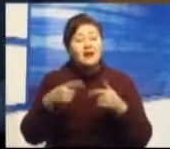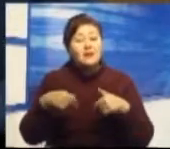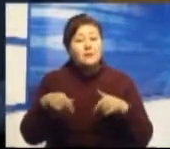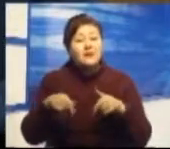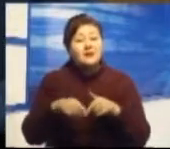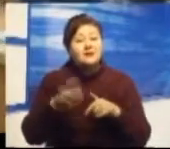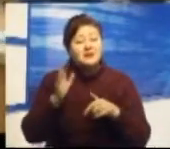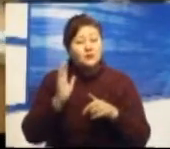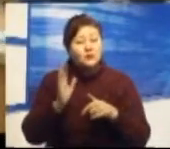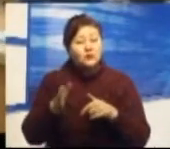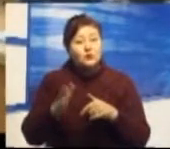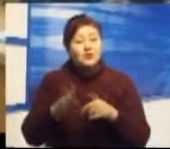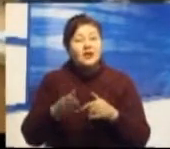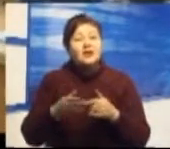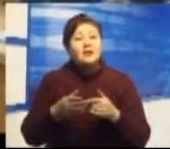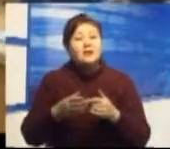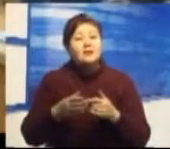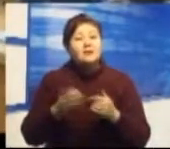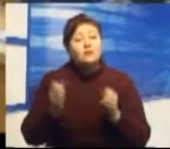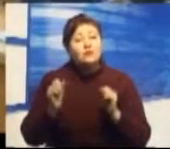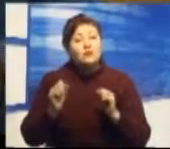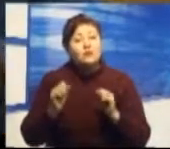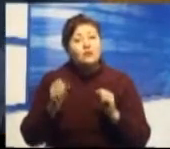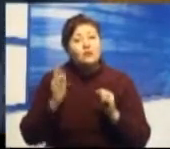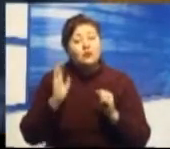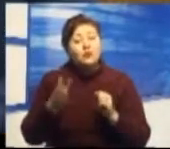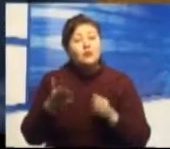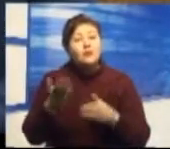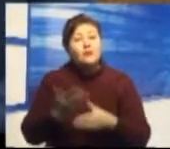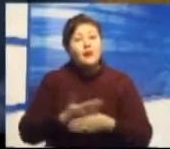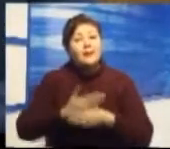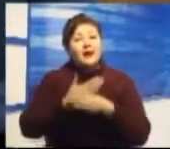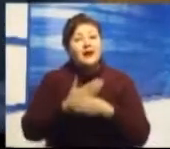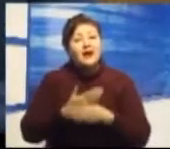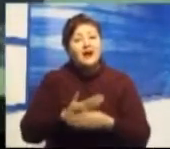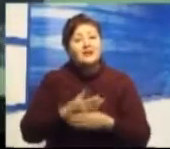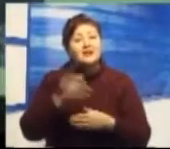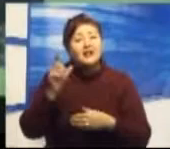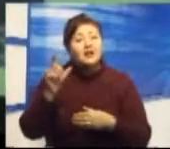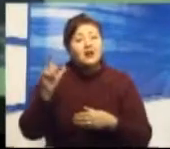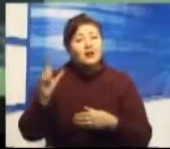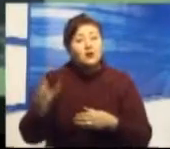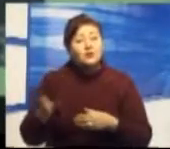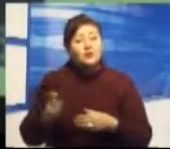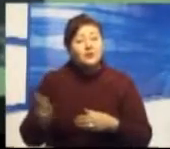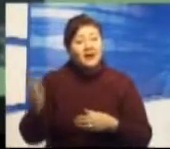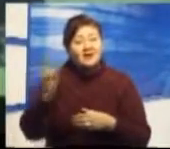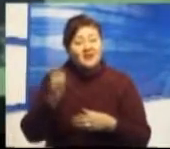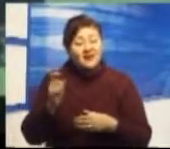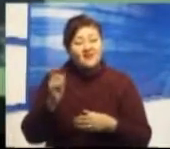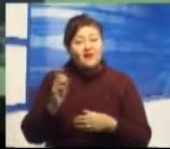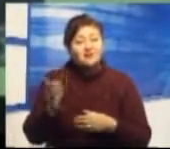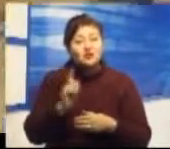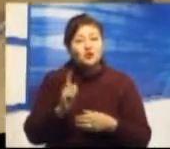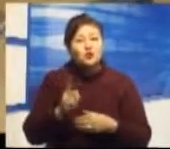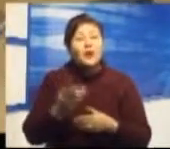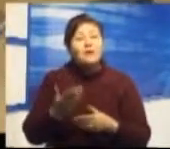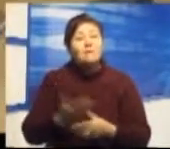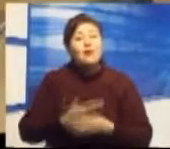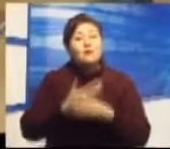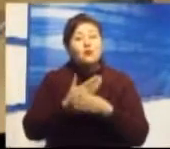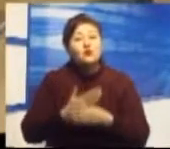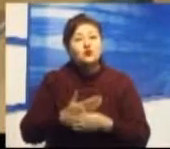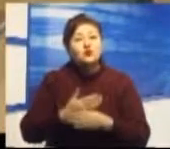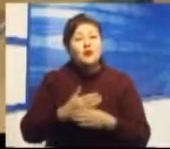адамдардың техникасы сатып алып, аяғынан тұруына мүмкіндіктер молайып отыр. Қаржы ұйымының өкілдері өңірдің ауыл шаруашылық